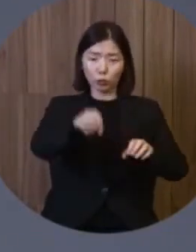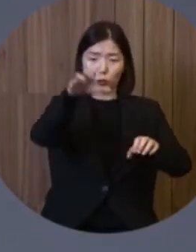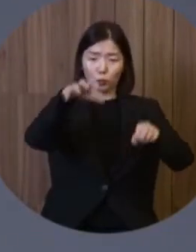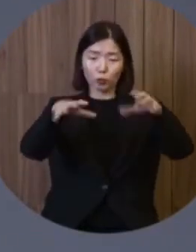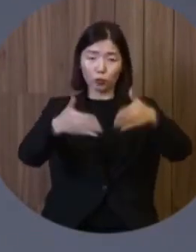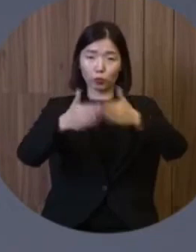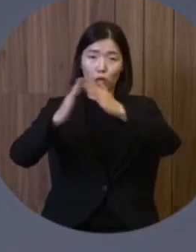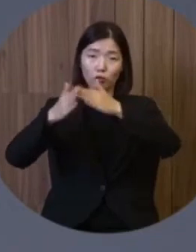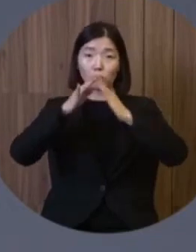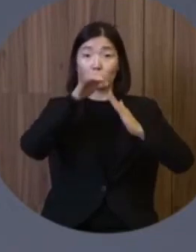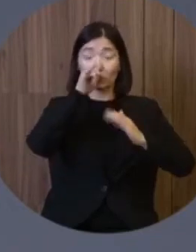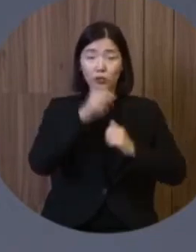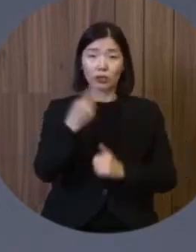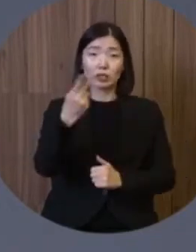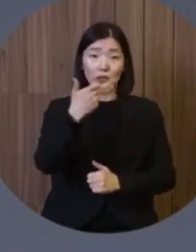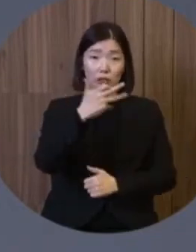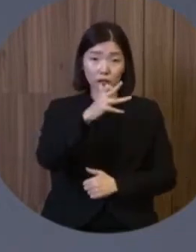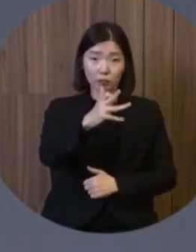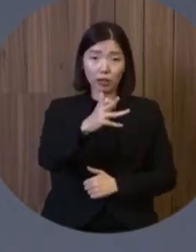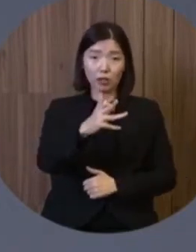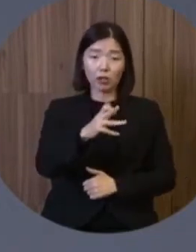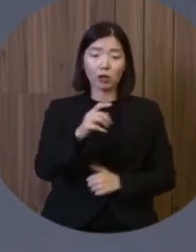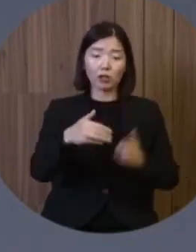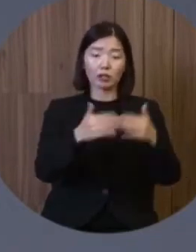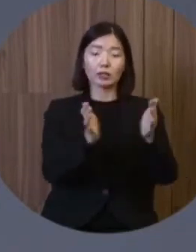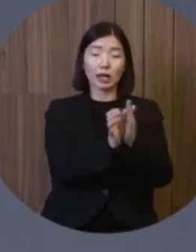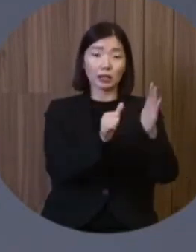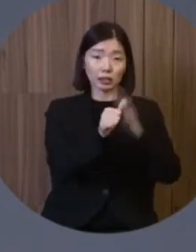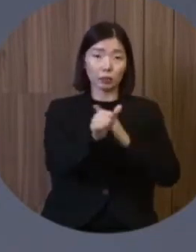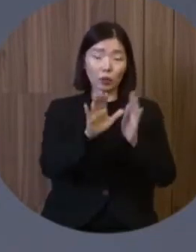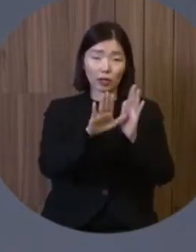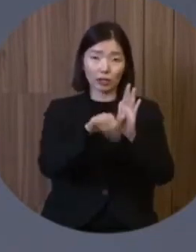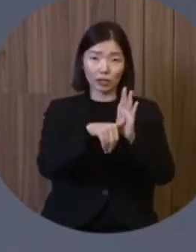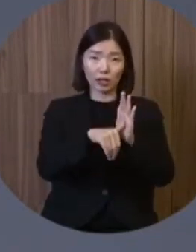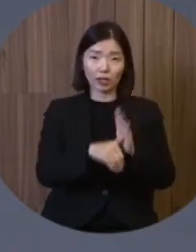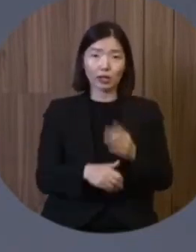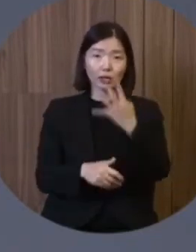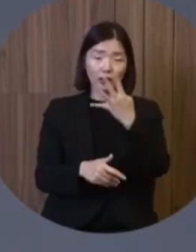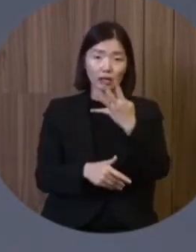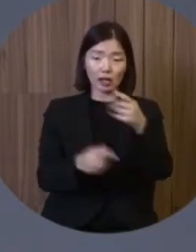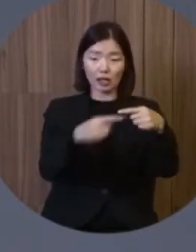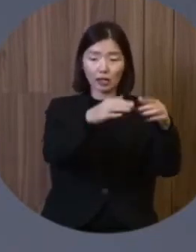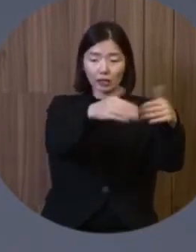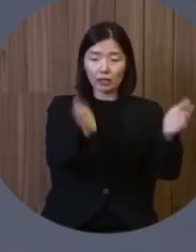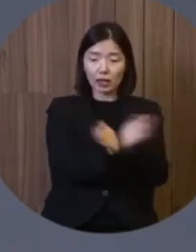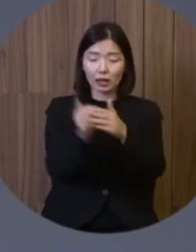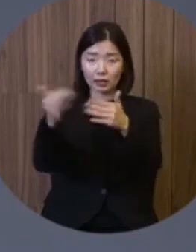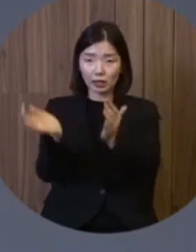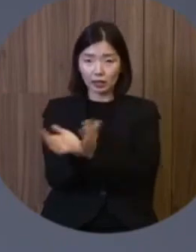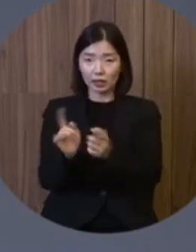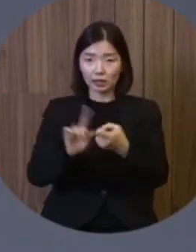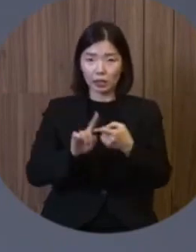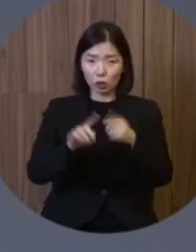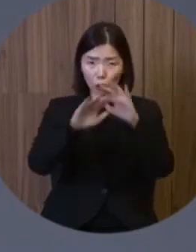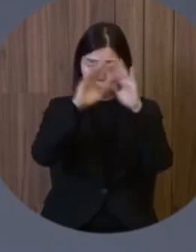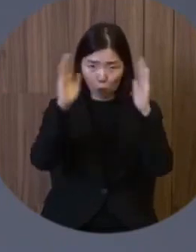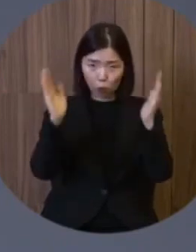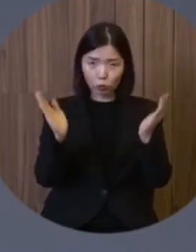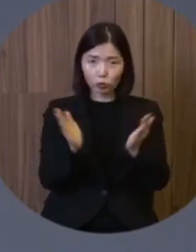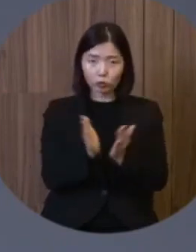만들어졌습니다. 2018년 원내대표를 지내면서 4개 정당을 상대로